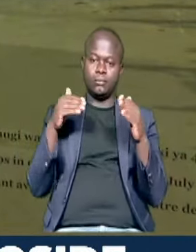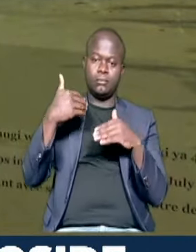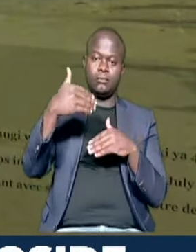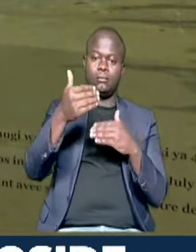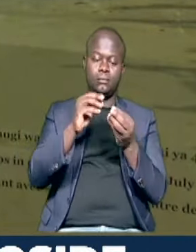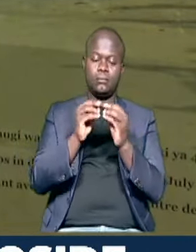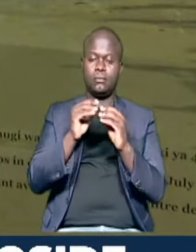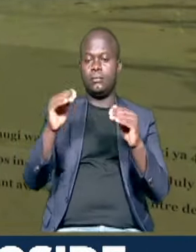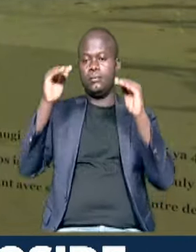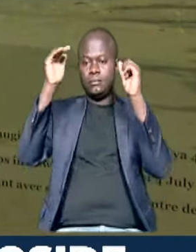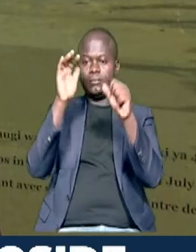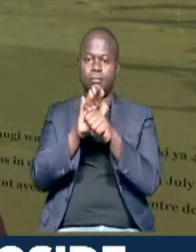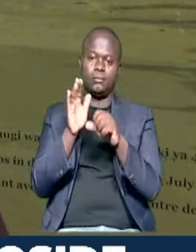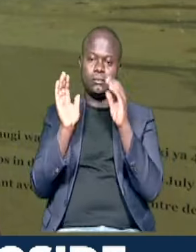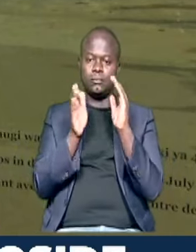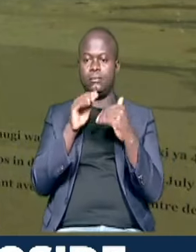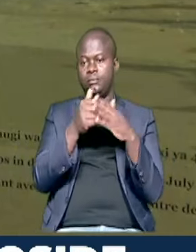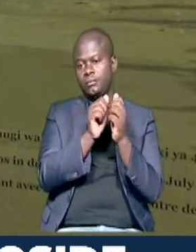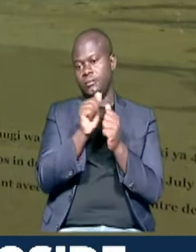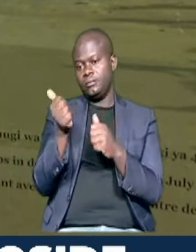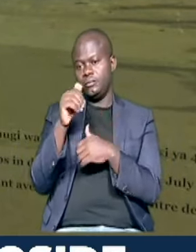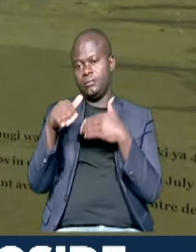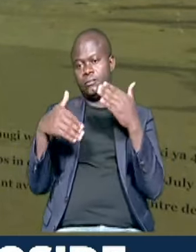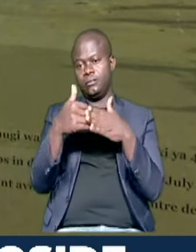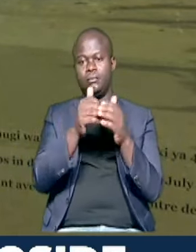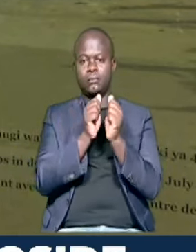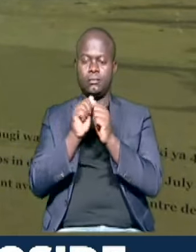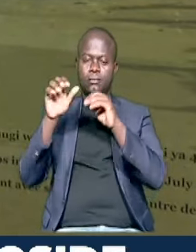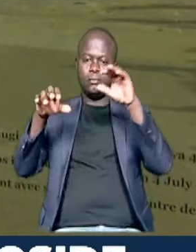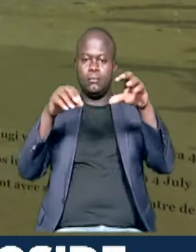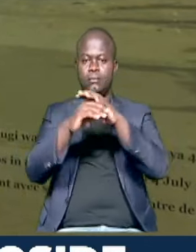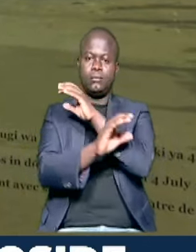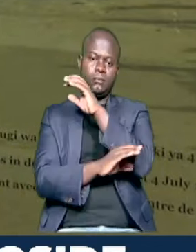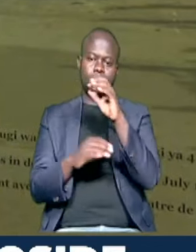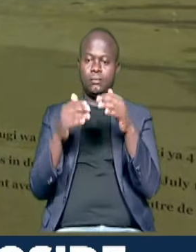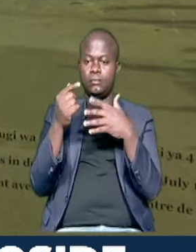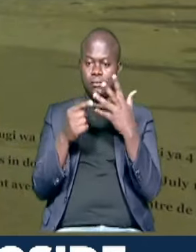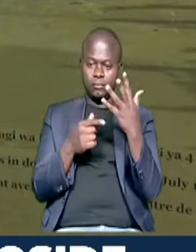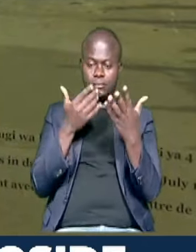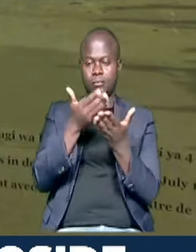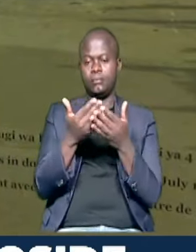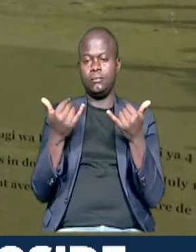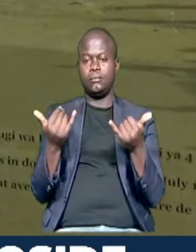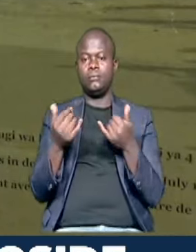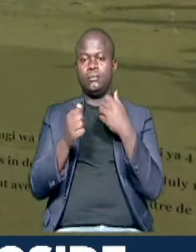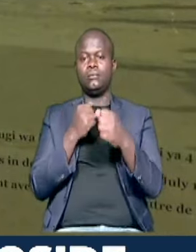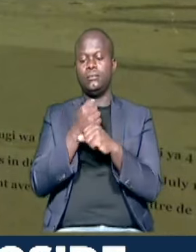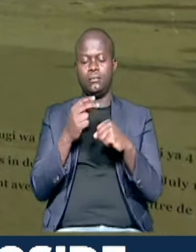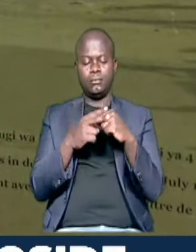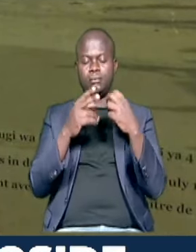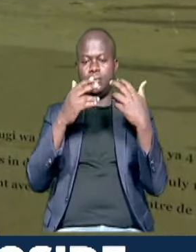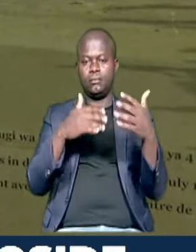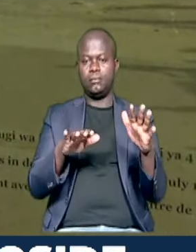imibare iri hejuru cyane ugereranyije n'izindi ngoro z'umurage hirya no hino mu gihugu, aho kugeza ubu ngubu mu myaka 7